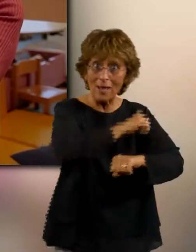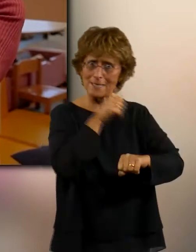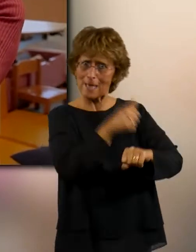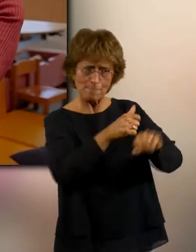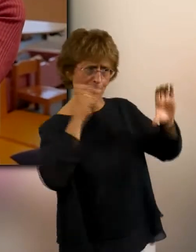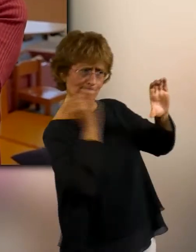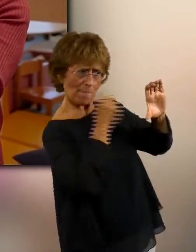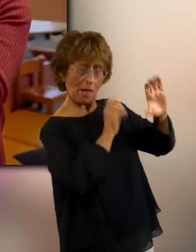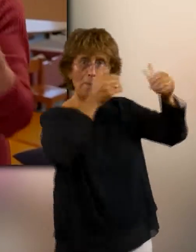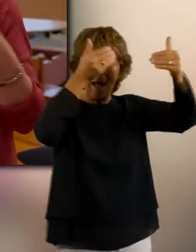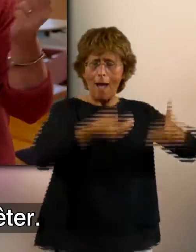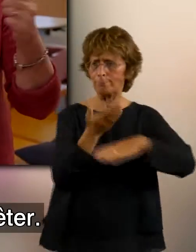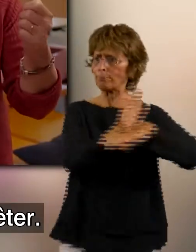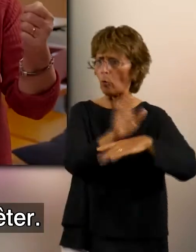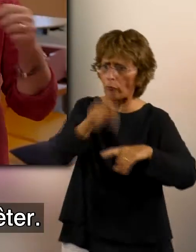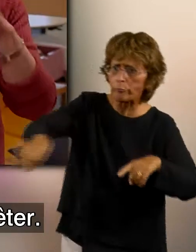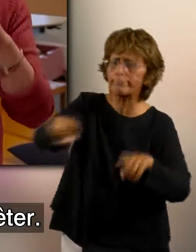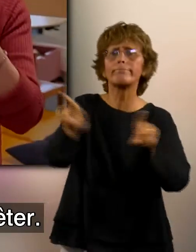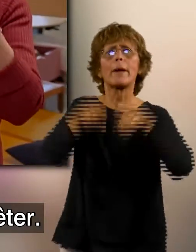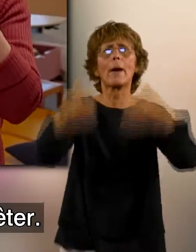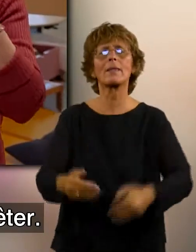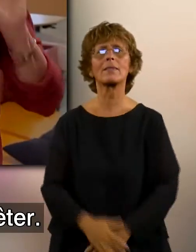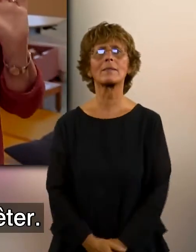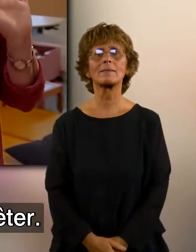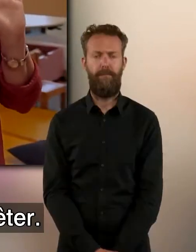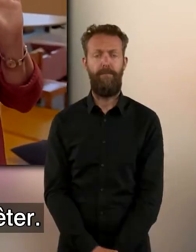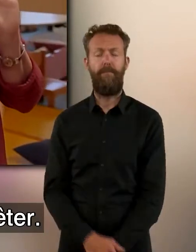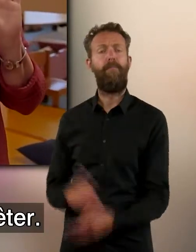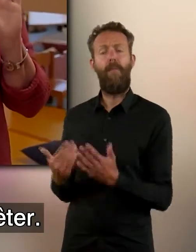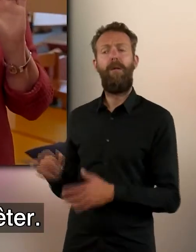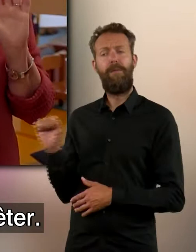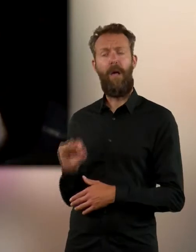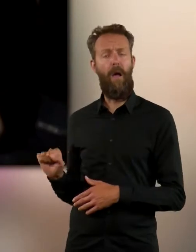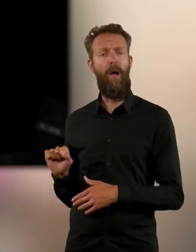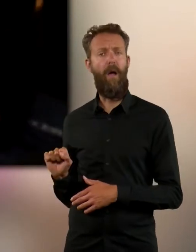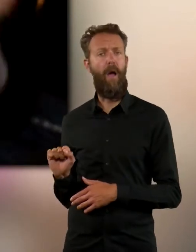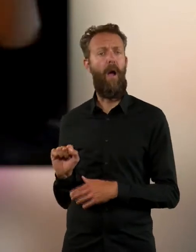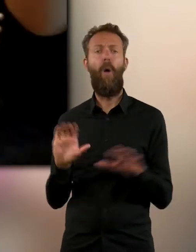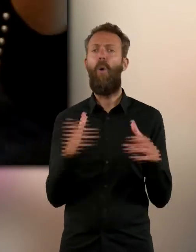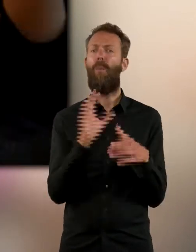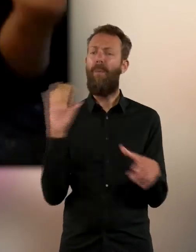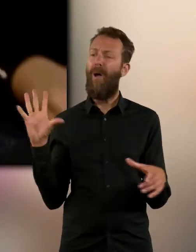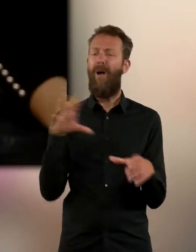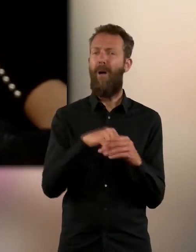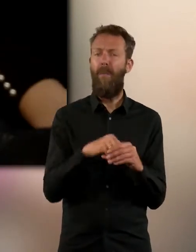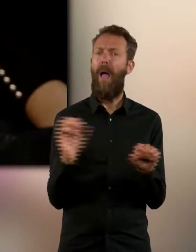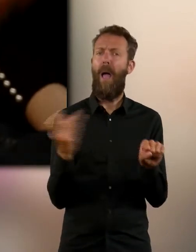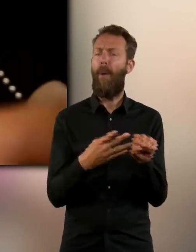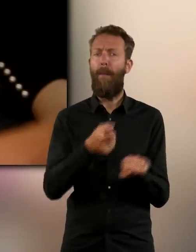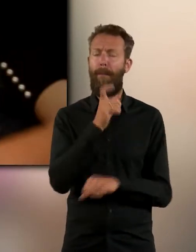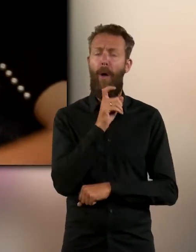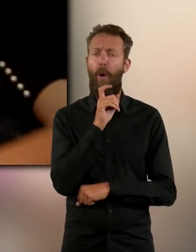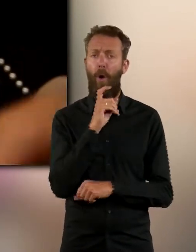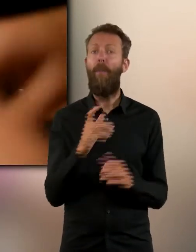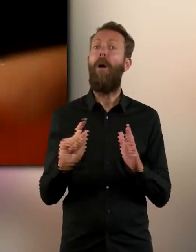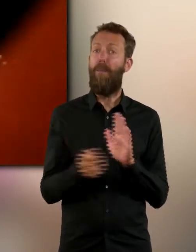prend l'initiative de faire son jeu. Elle tape et puis pouf, elle s'arrête et elle montre que tout le monde doit s'arrêter. Papa, papa. Sarah est